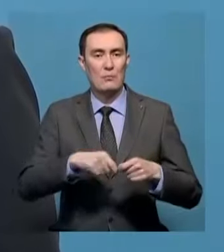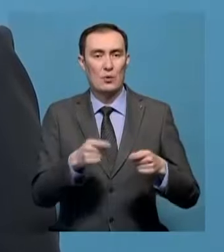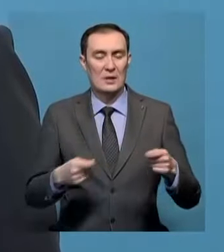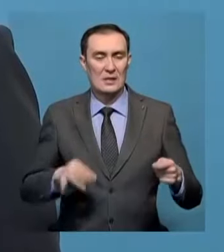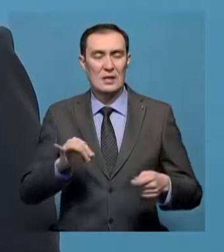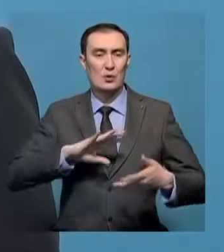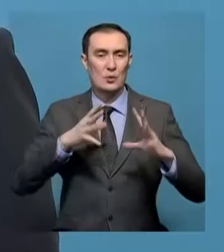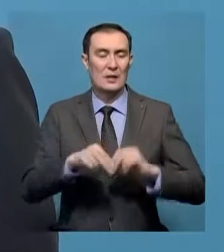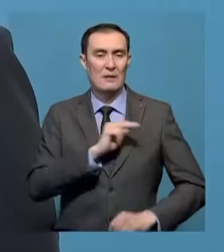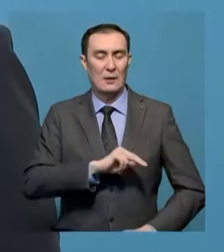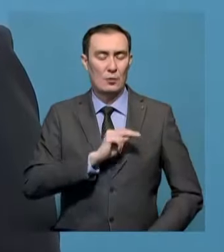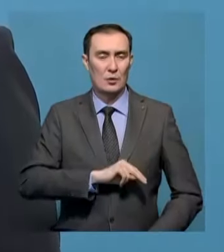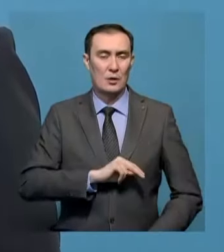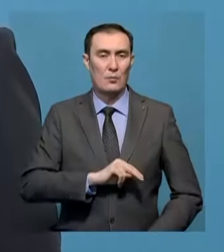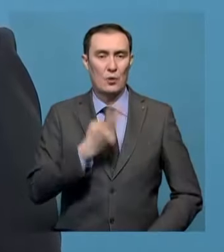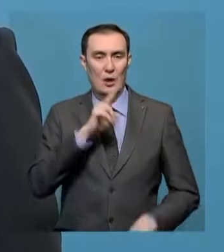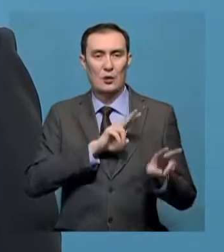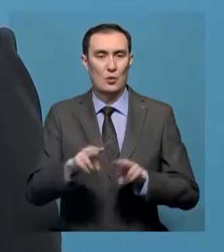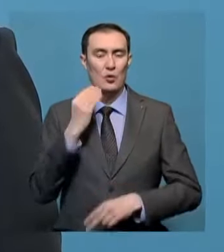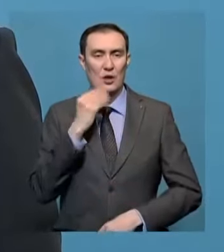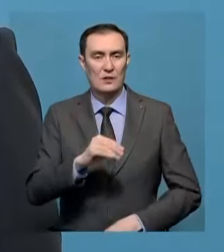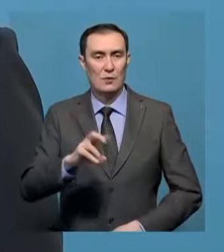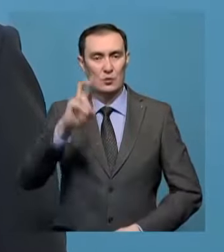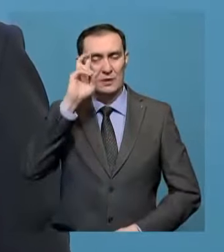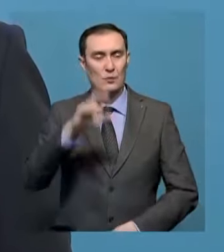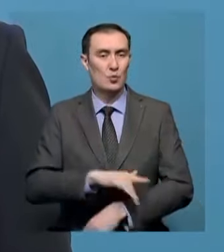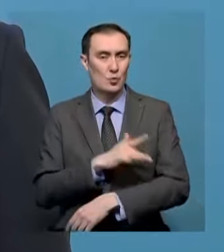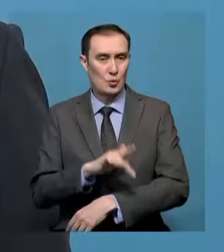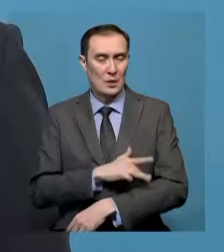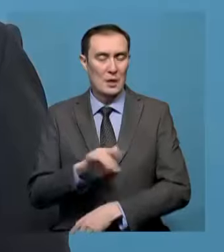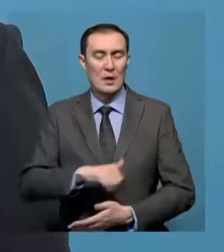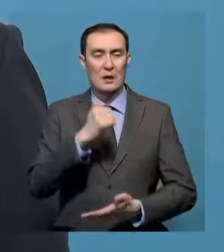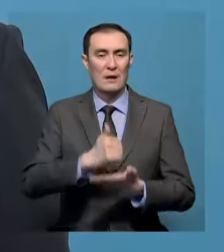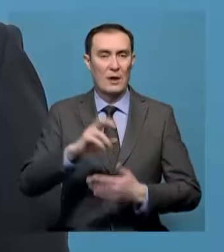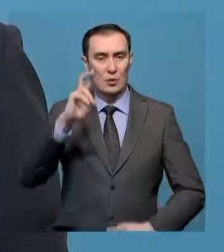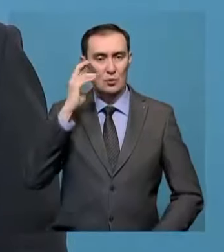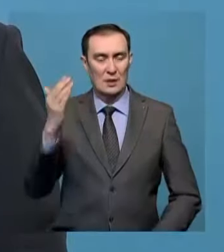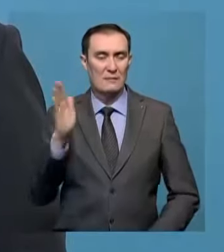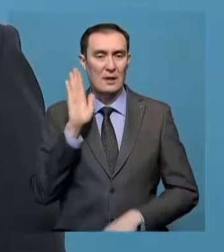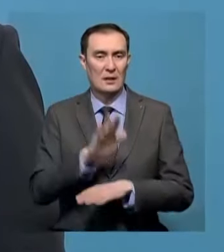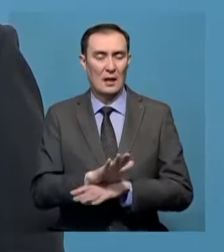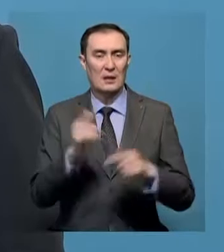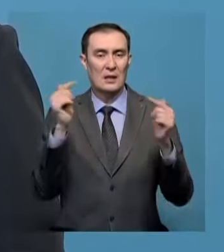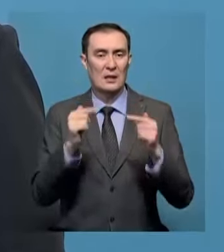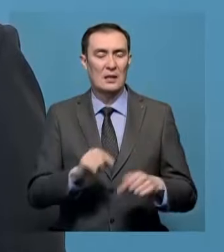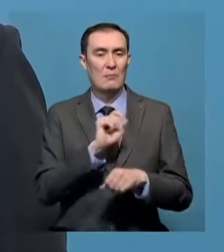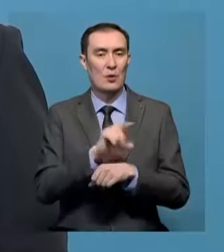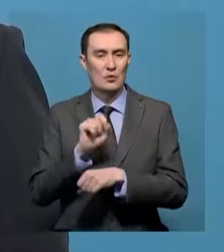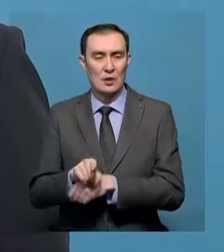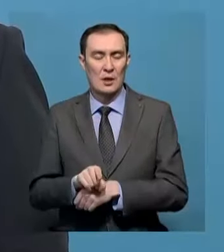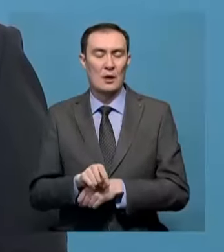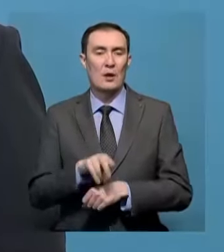и результатах работы по контролю качества государственных услуг. Глава государства дал конкретные поручения